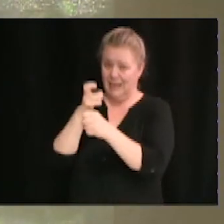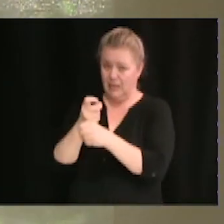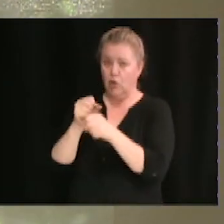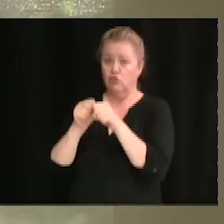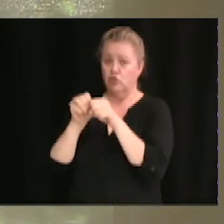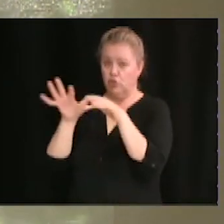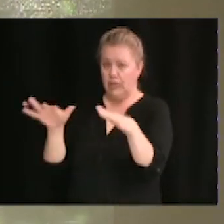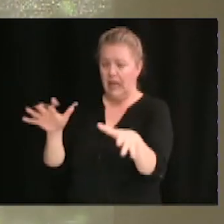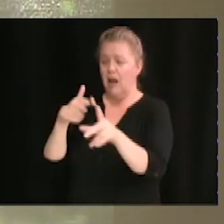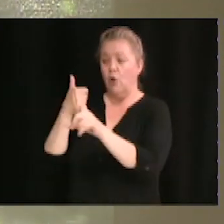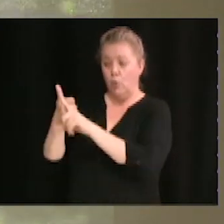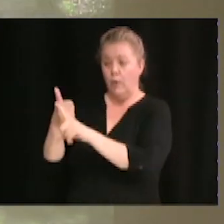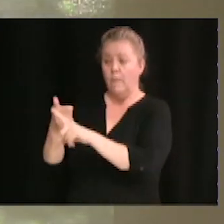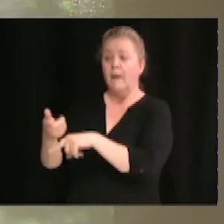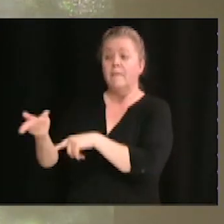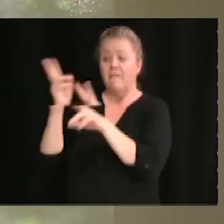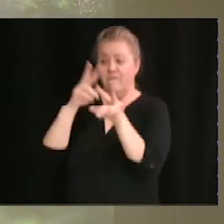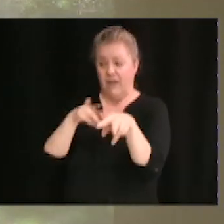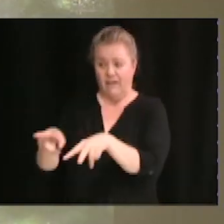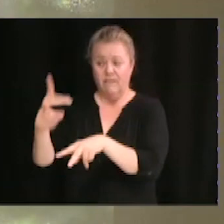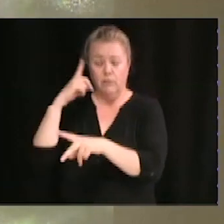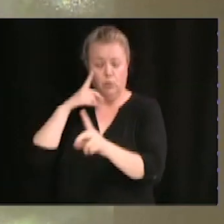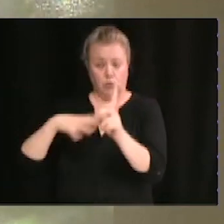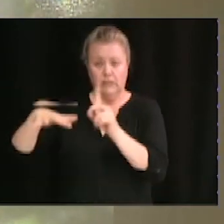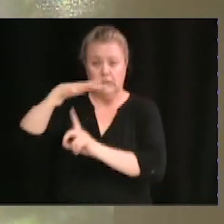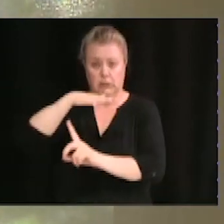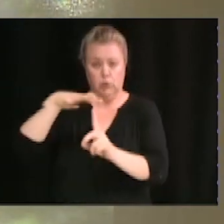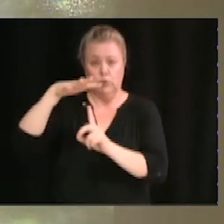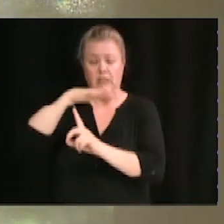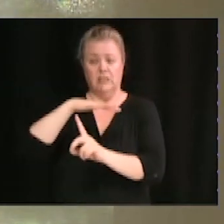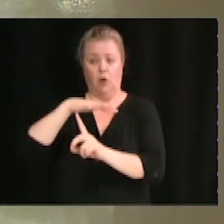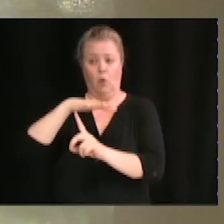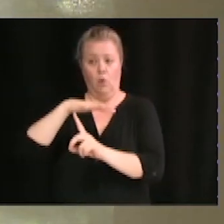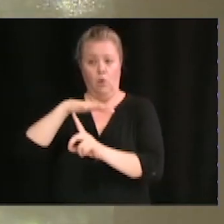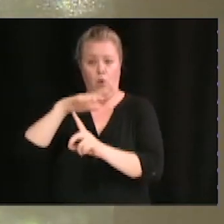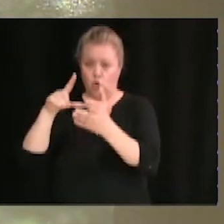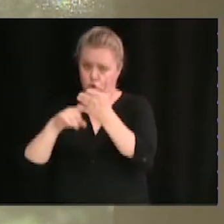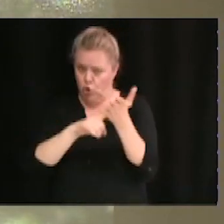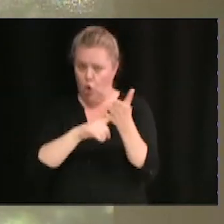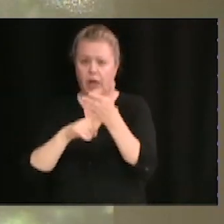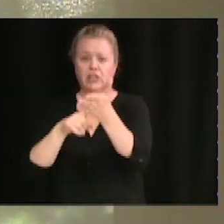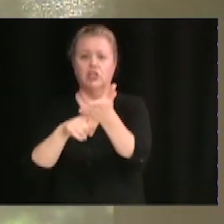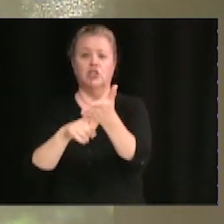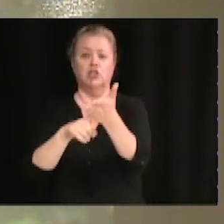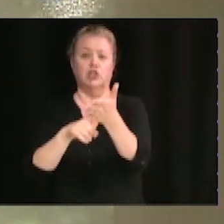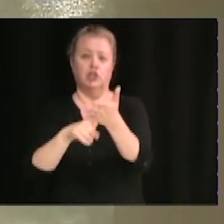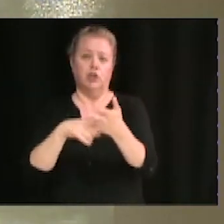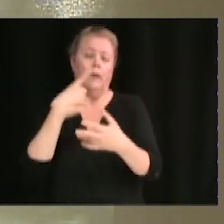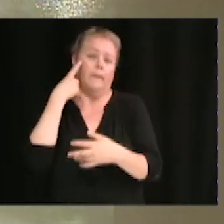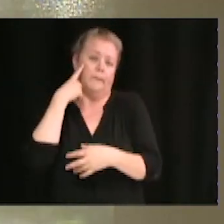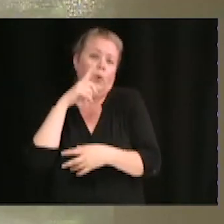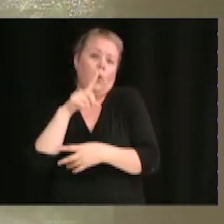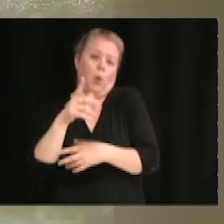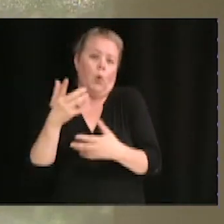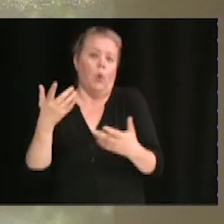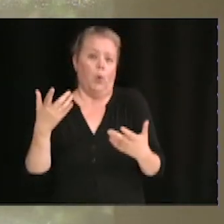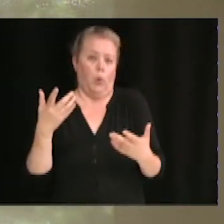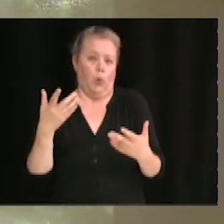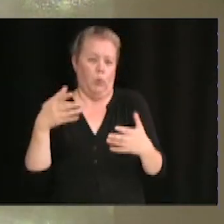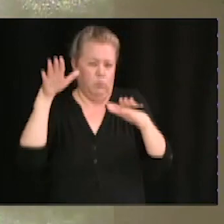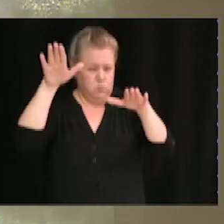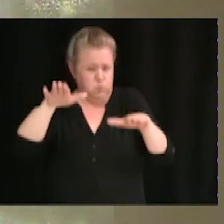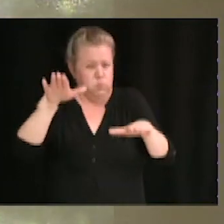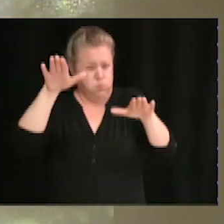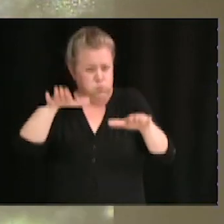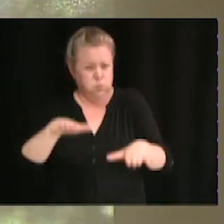de s'assurer que la situation soit revérifiée à nouveau pour faire en sorte qu'on atténue